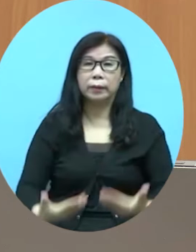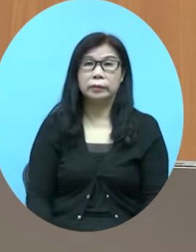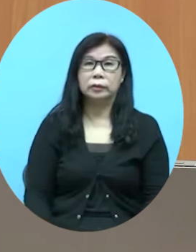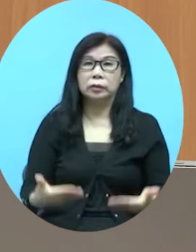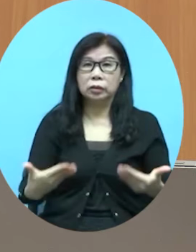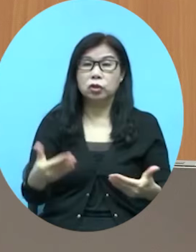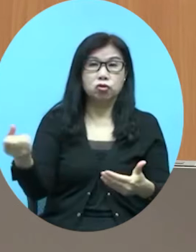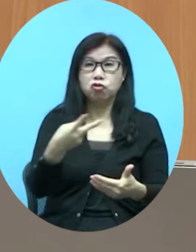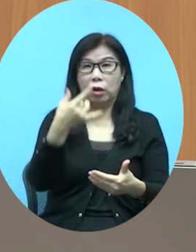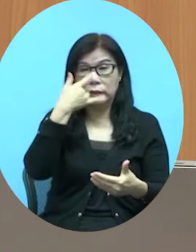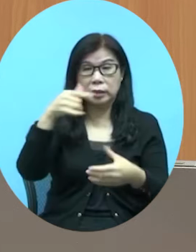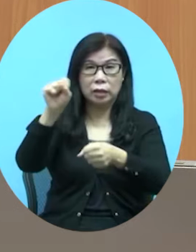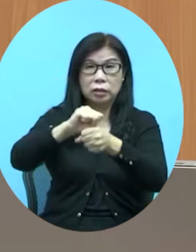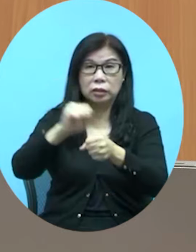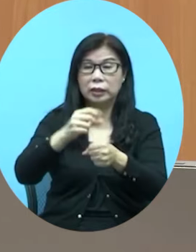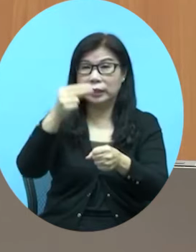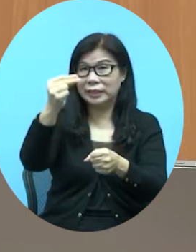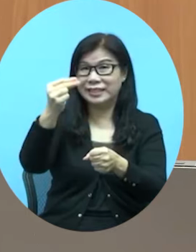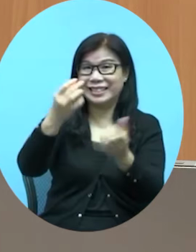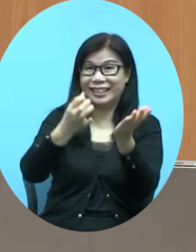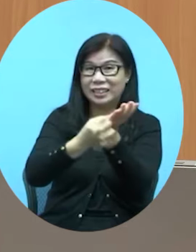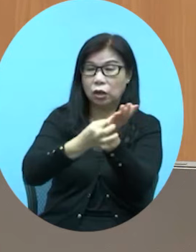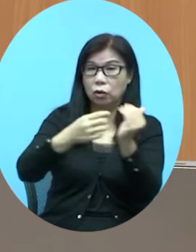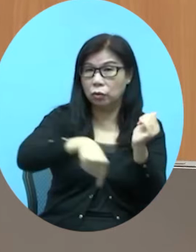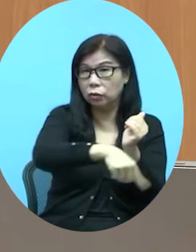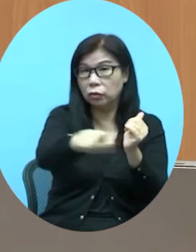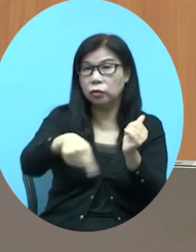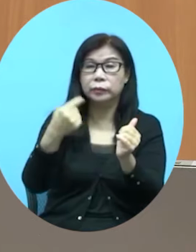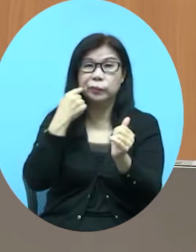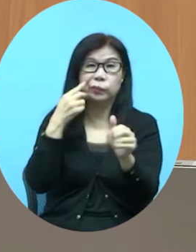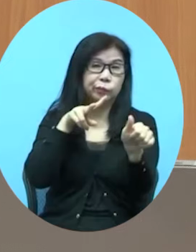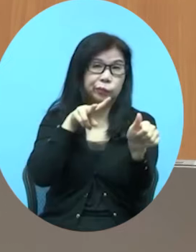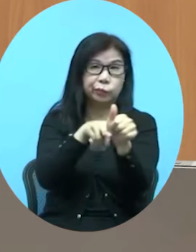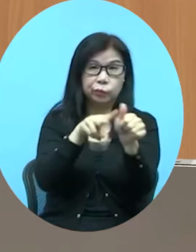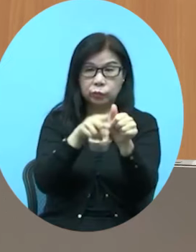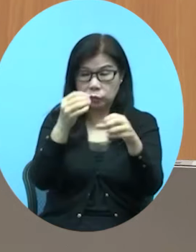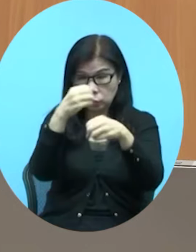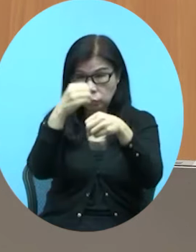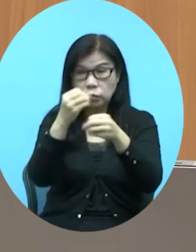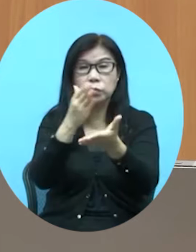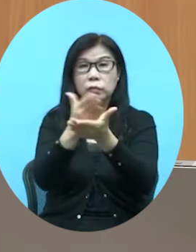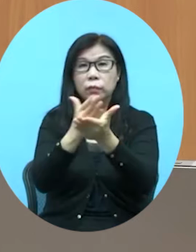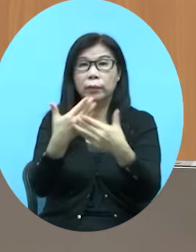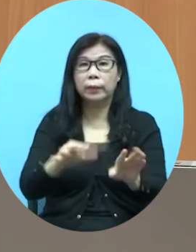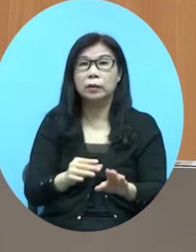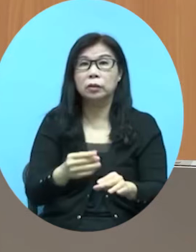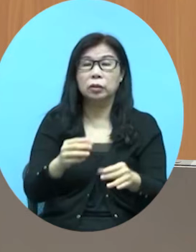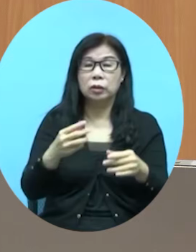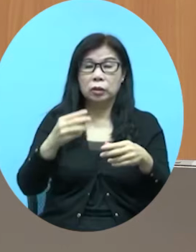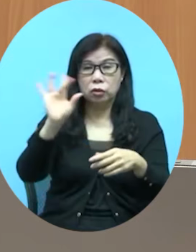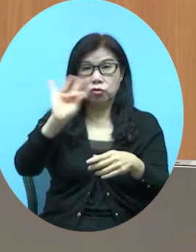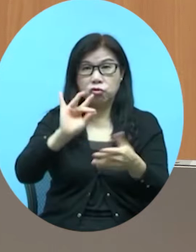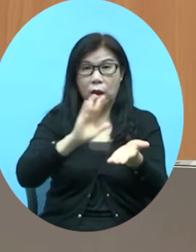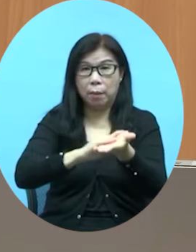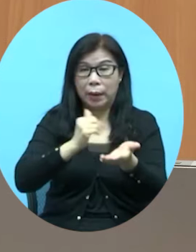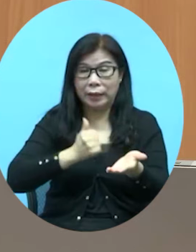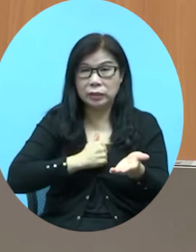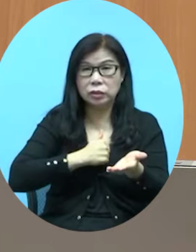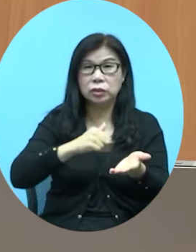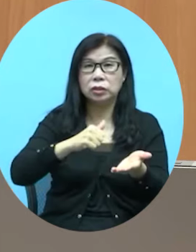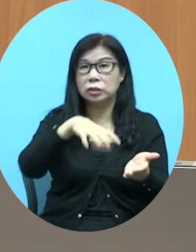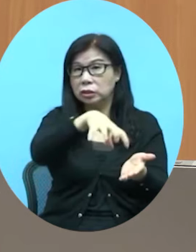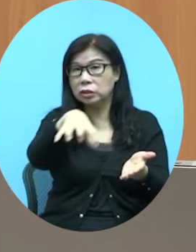到今天再新增有7个场所需要强制检测其实张医生可不可以说一下他们各个场所